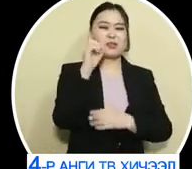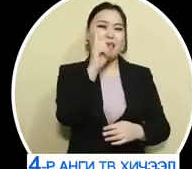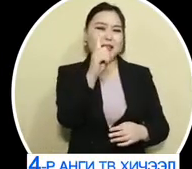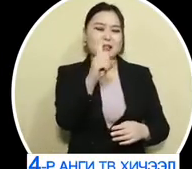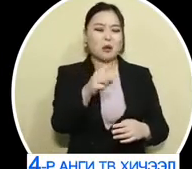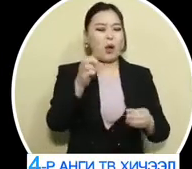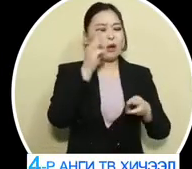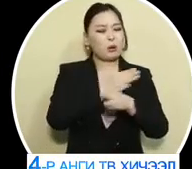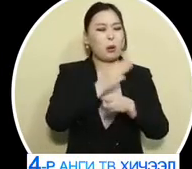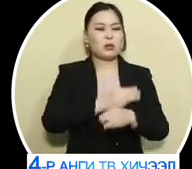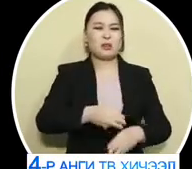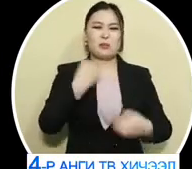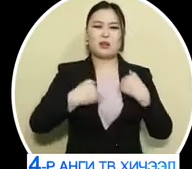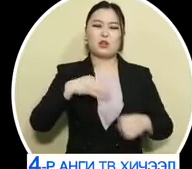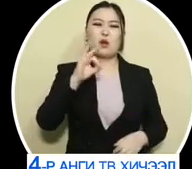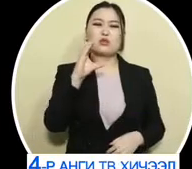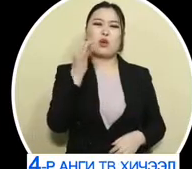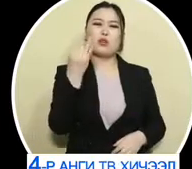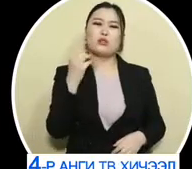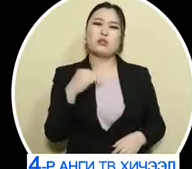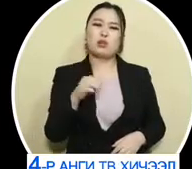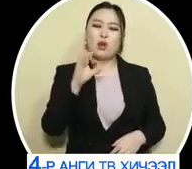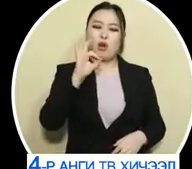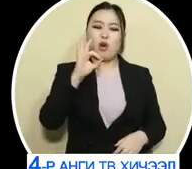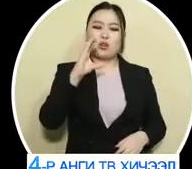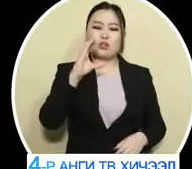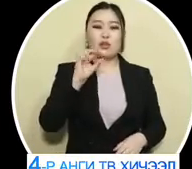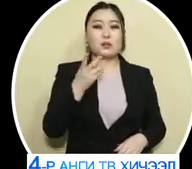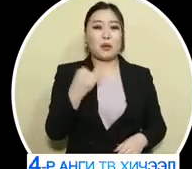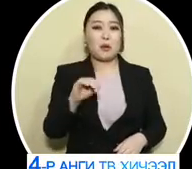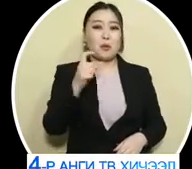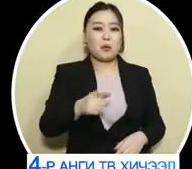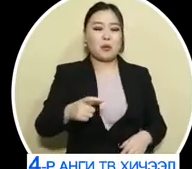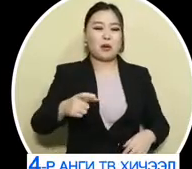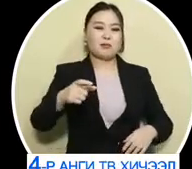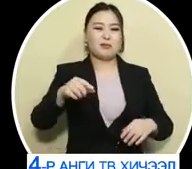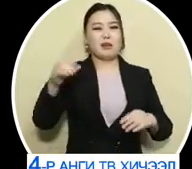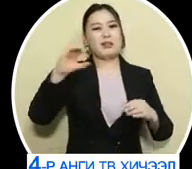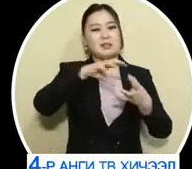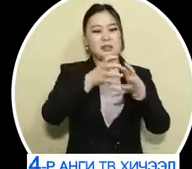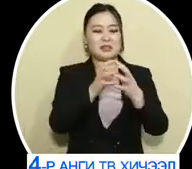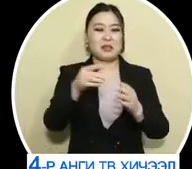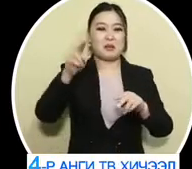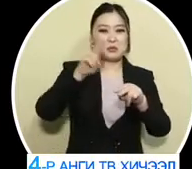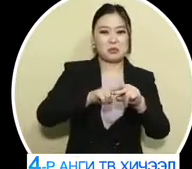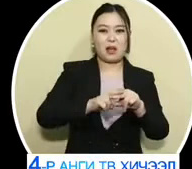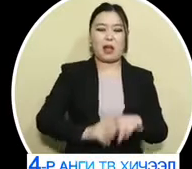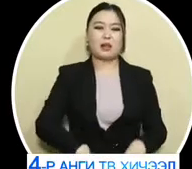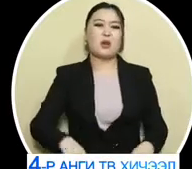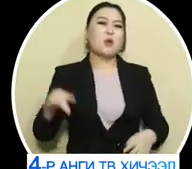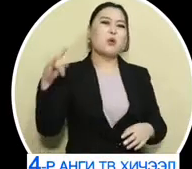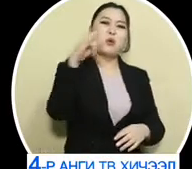багш осолтой хүн өлгийн бүгэд сууж хаад хөөх гэж адил бодлоо